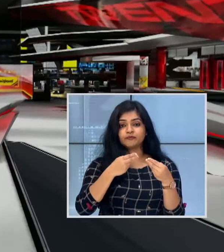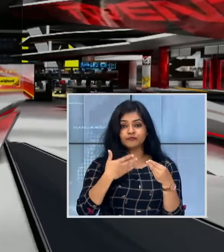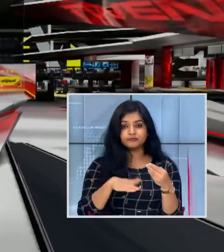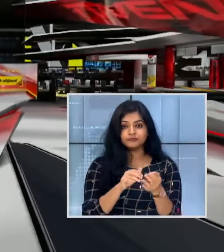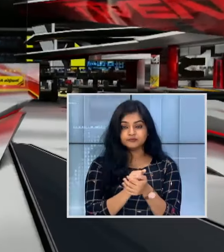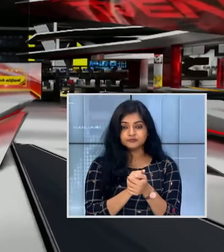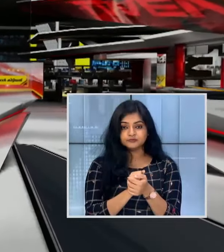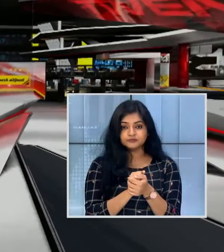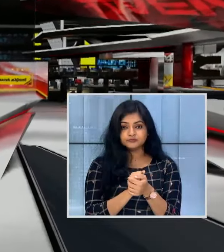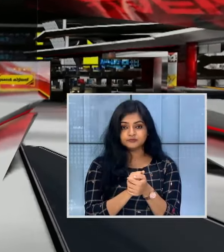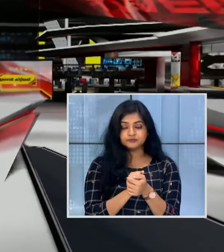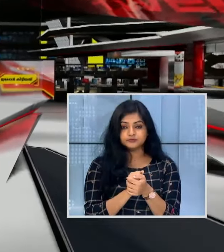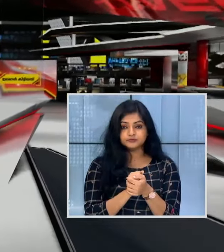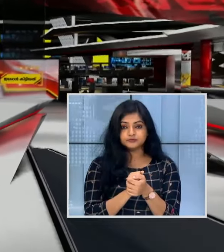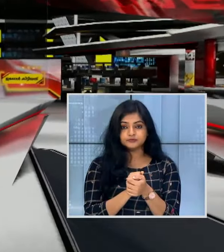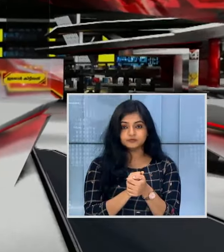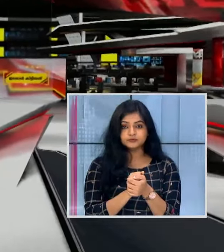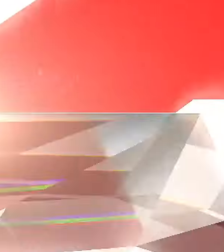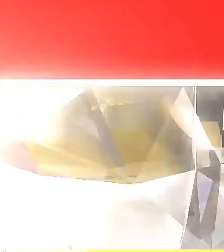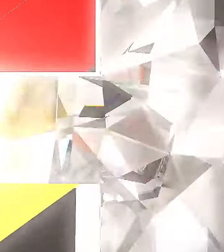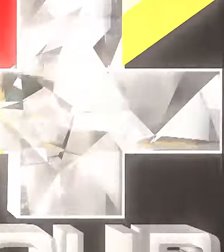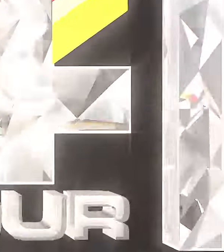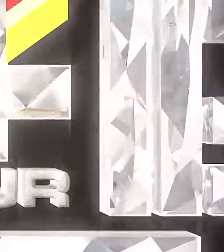1.34 കോടി രൂപയാണ് സർക്കാർ അനുവദിച്ചിരിക്കുന്നത്. വി എ ഗിരീഷാണ് വിവരങ്ങൾ നൽകിയത്.